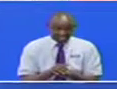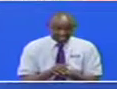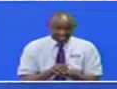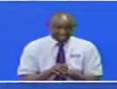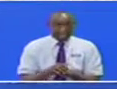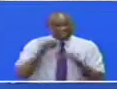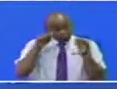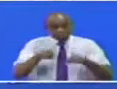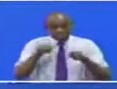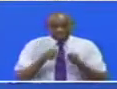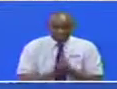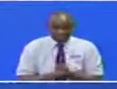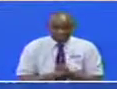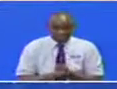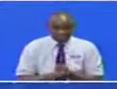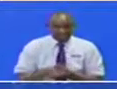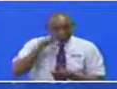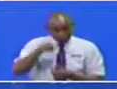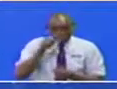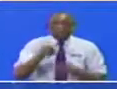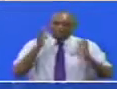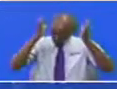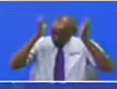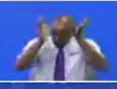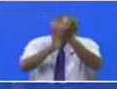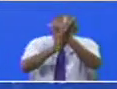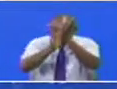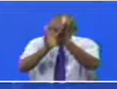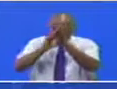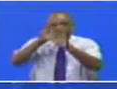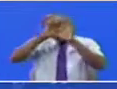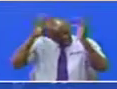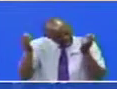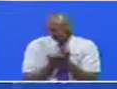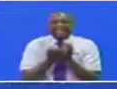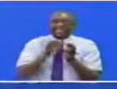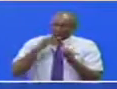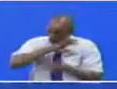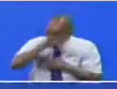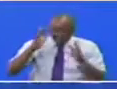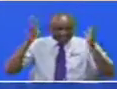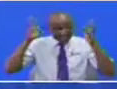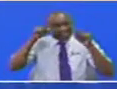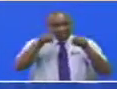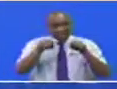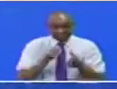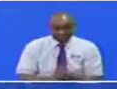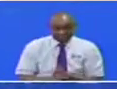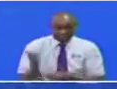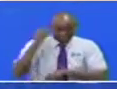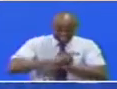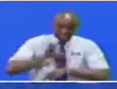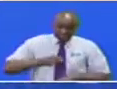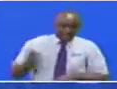sana. Siku ya leo tunapongeza sana. Dunia nzima ina celebrate is Women's